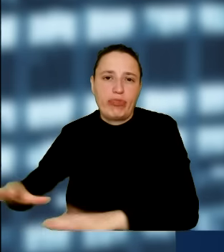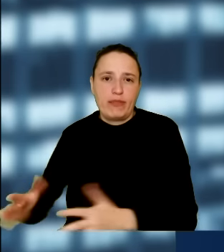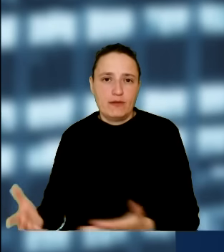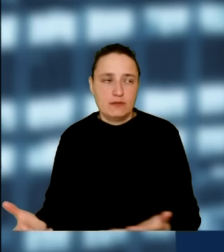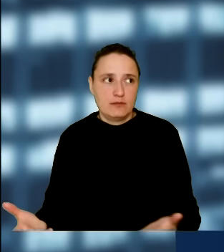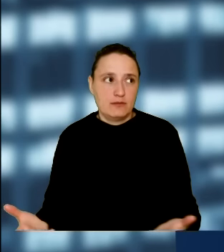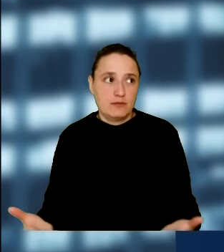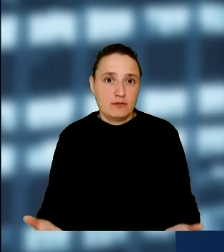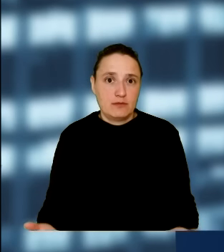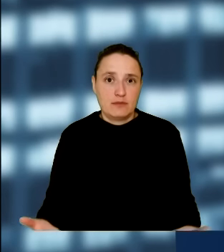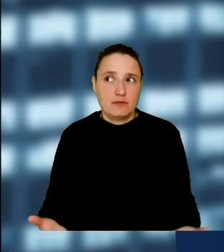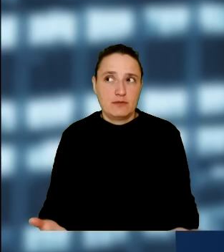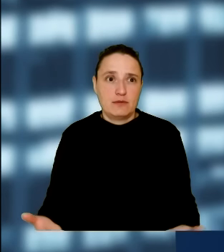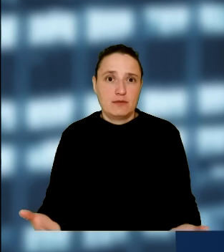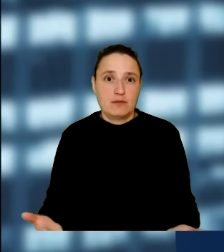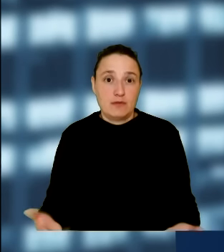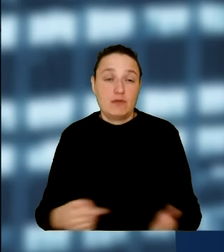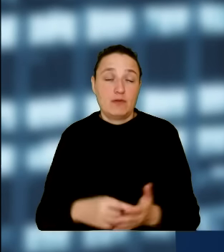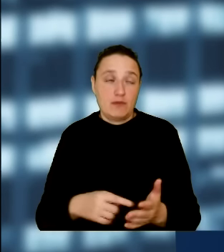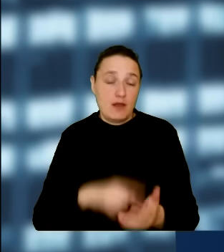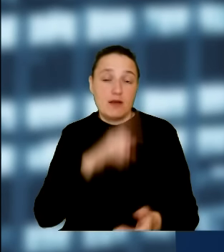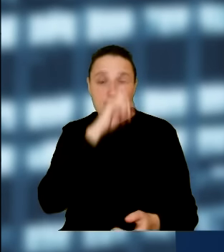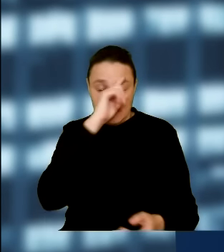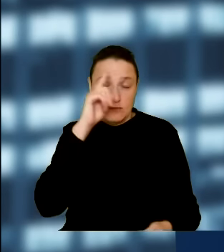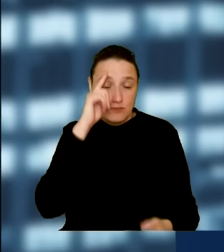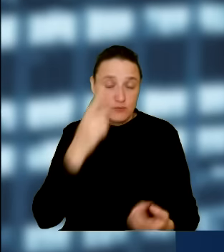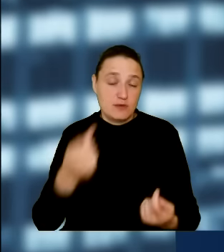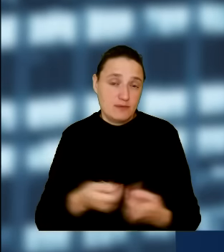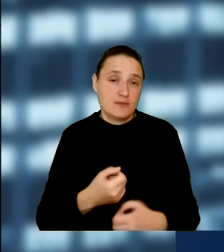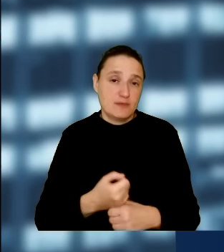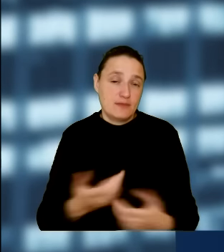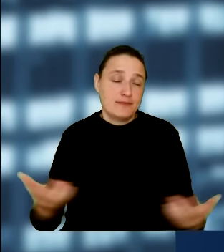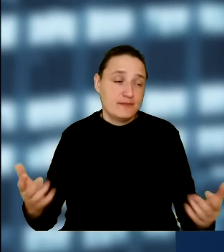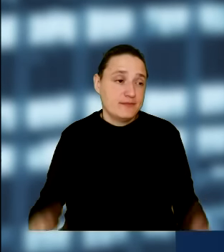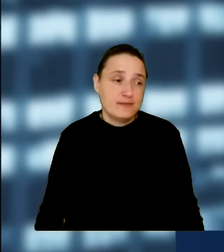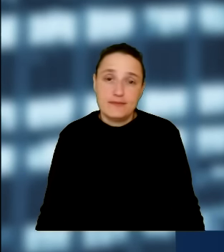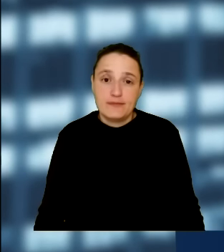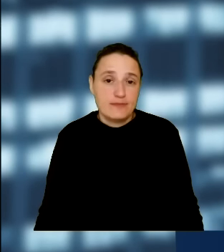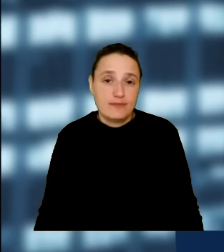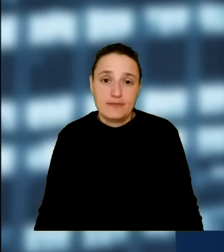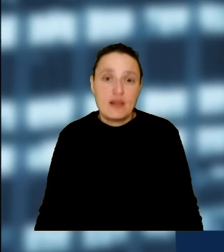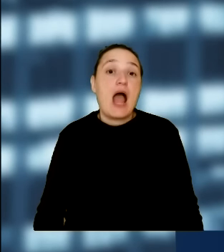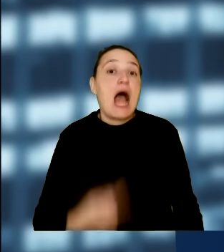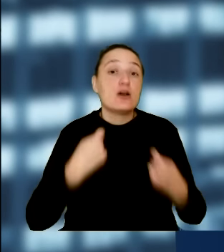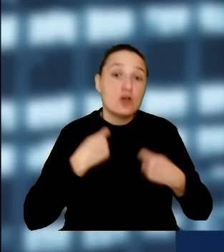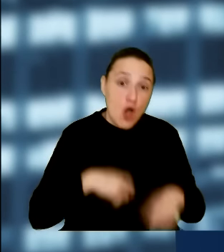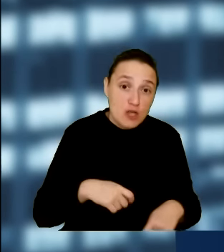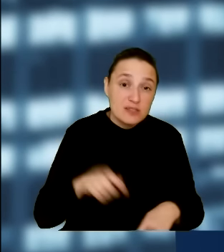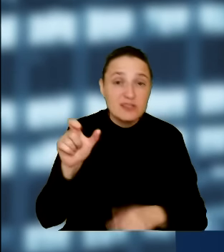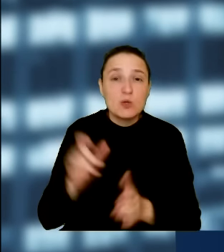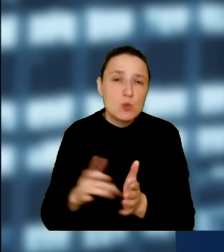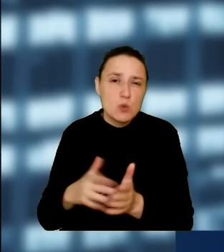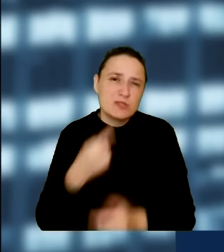Z takimi ludźmi mamy do czynienia, a jednocześnie o tych rolnikach Tusk mówi z taką